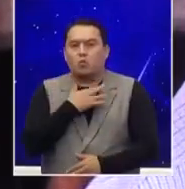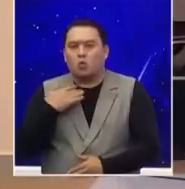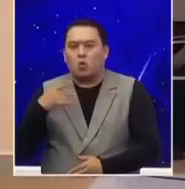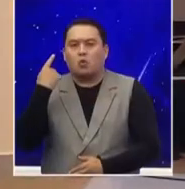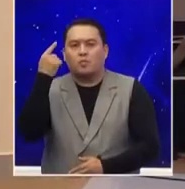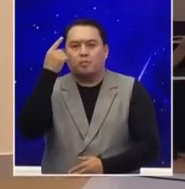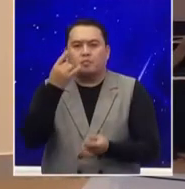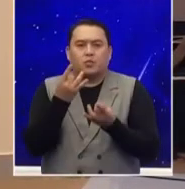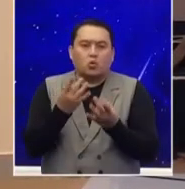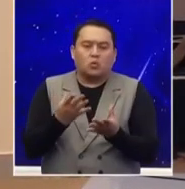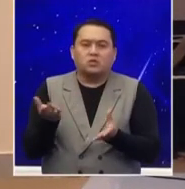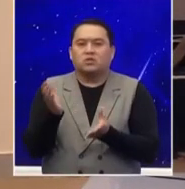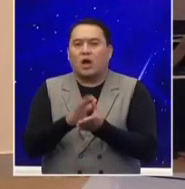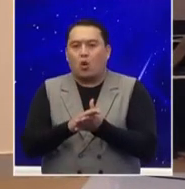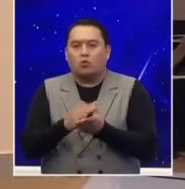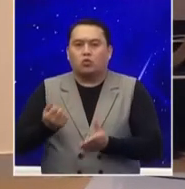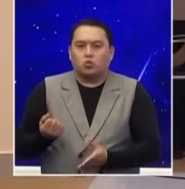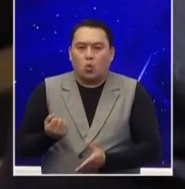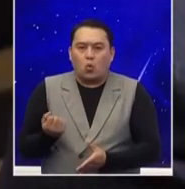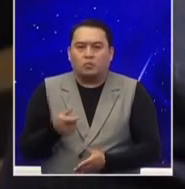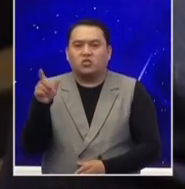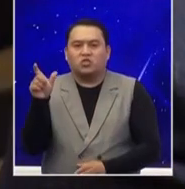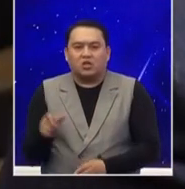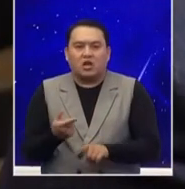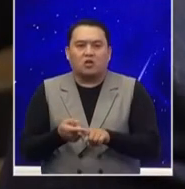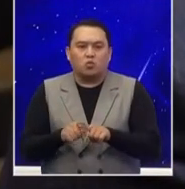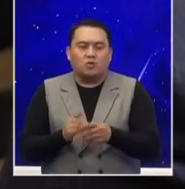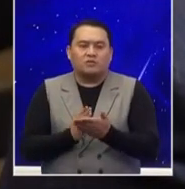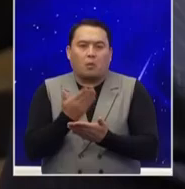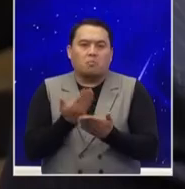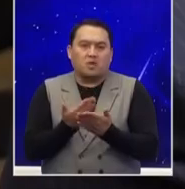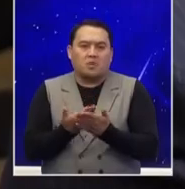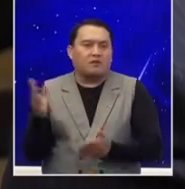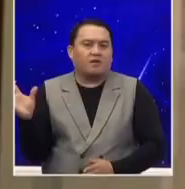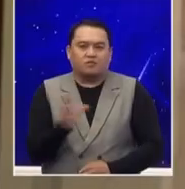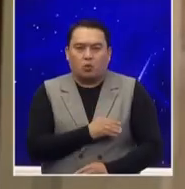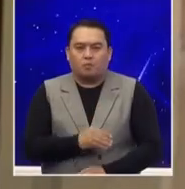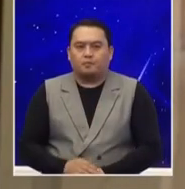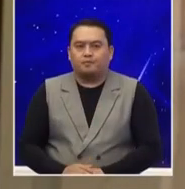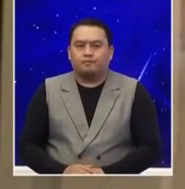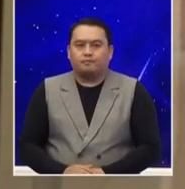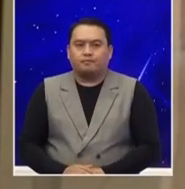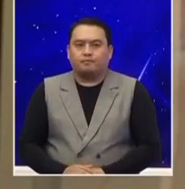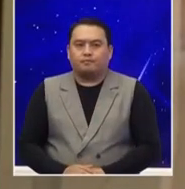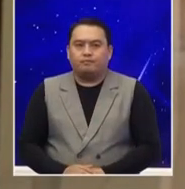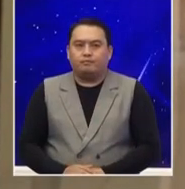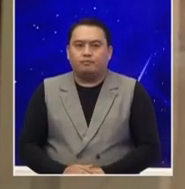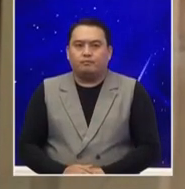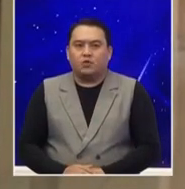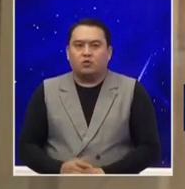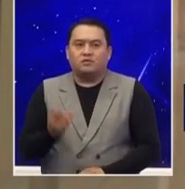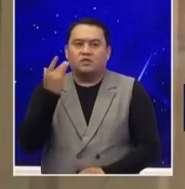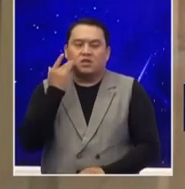из них он был не просто знакомым о другом человеком который служил примером во всем он всегда был очень интересным собеседником